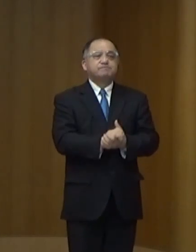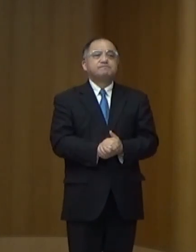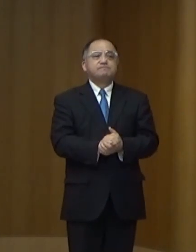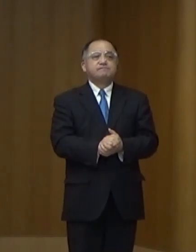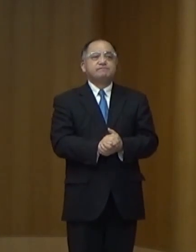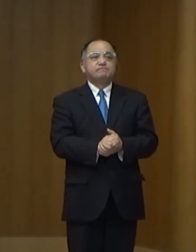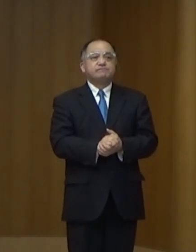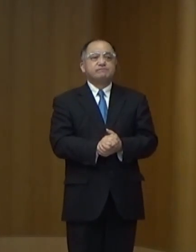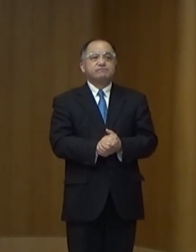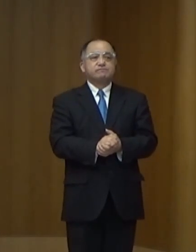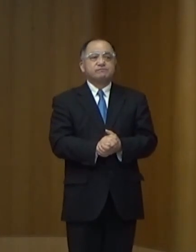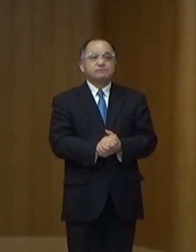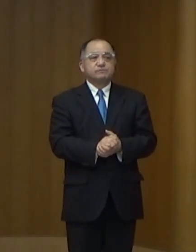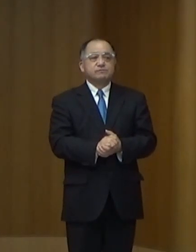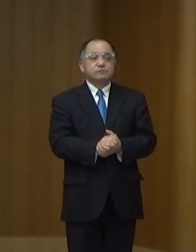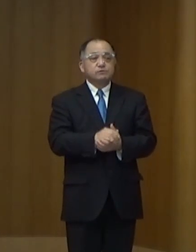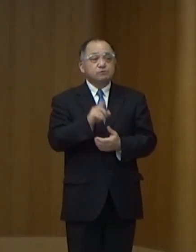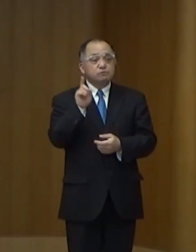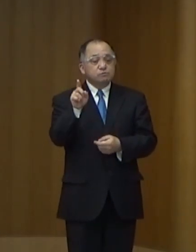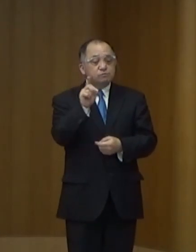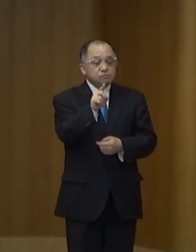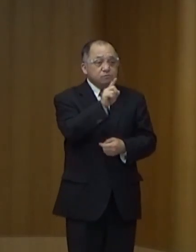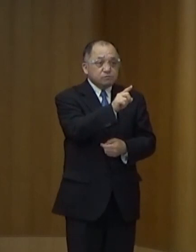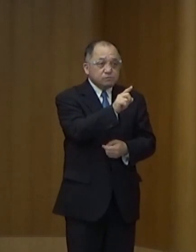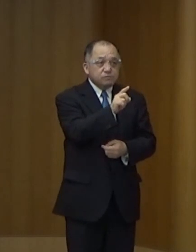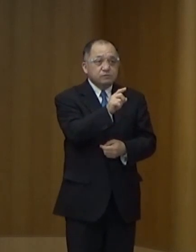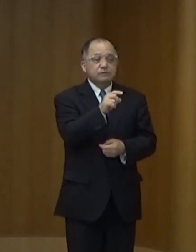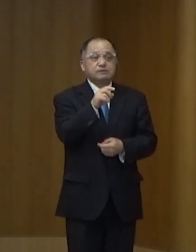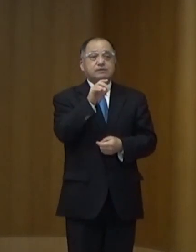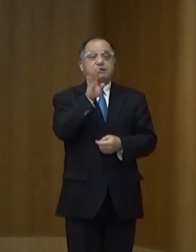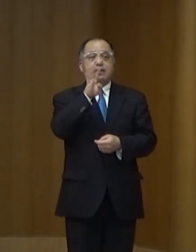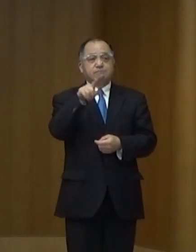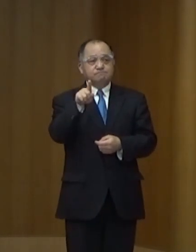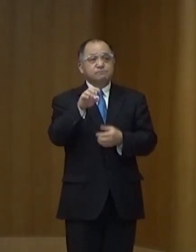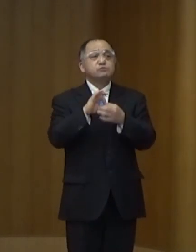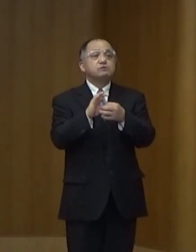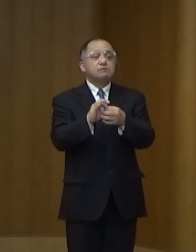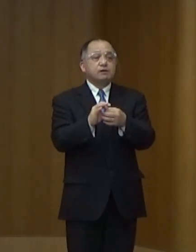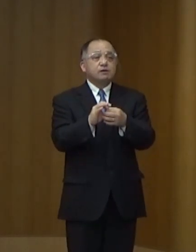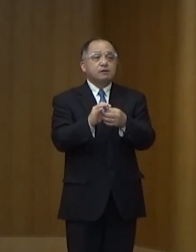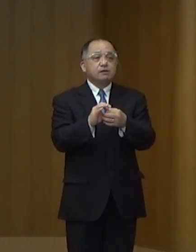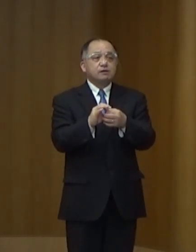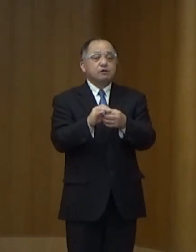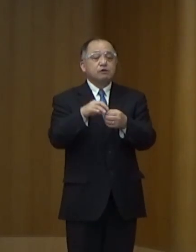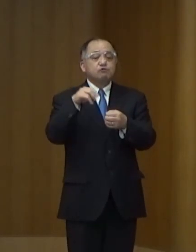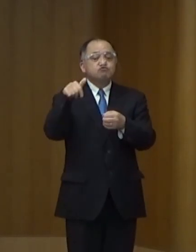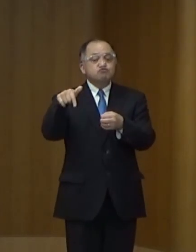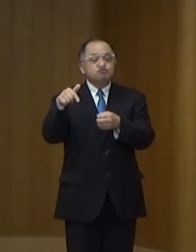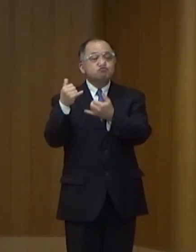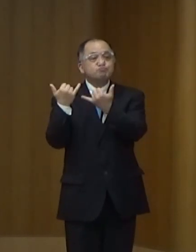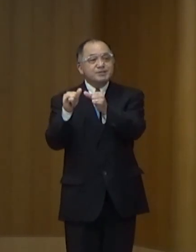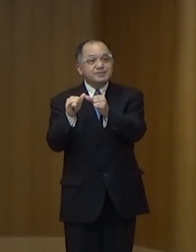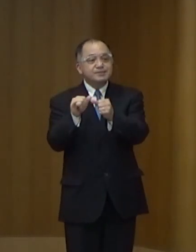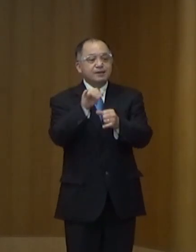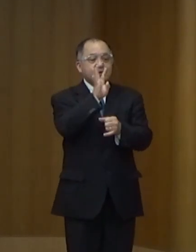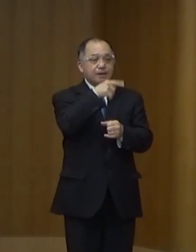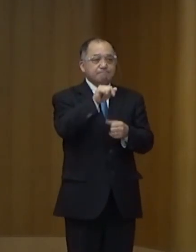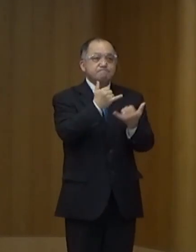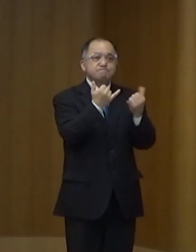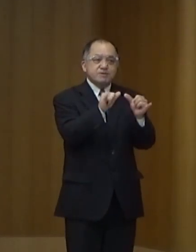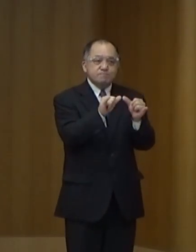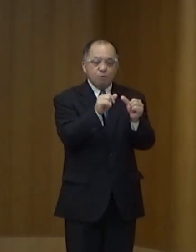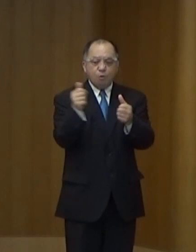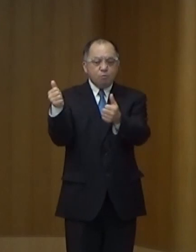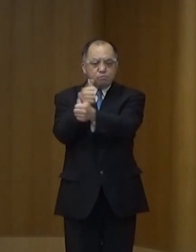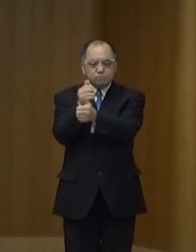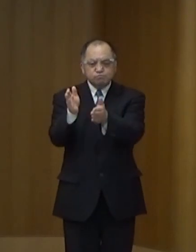。このそれぞれの3府県につきましては、それぞれの府民県民の方々に往来の自粛が呼びかけ